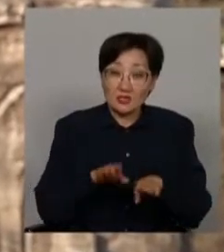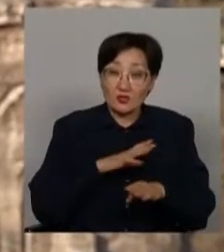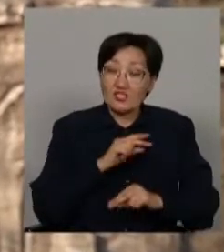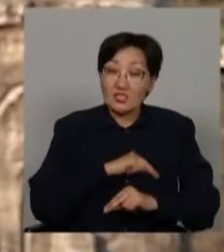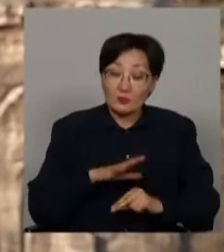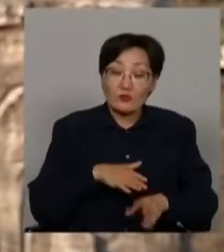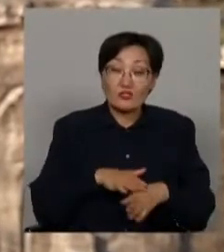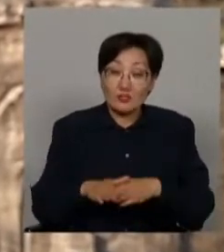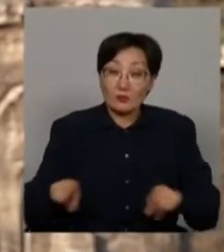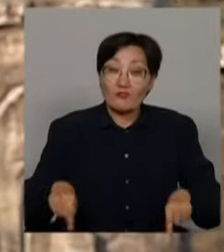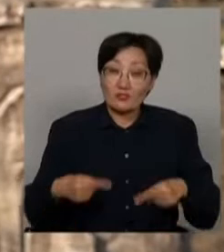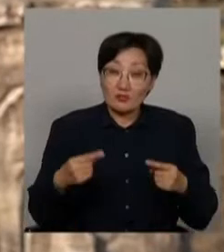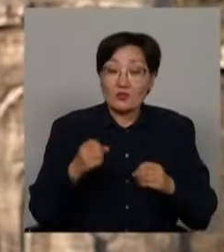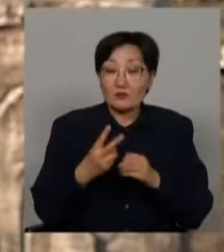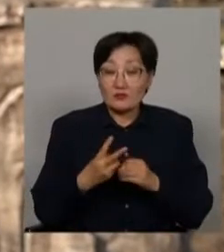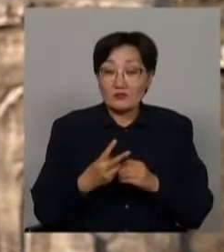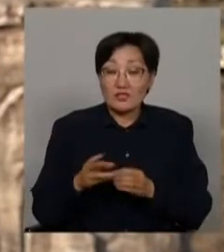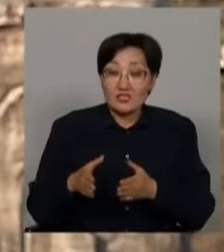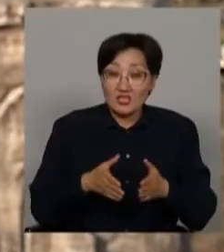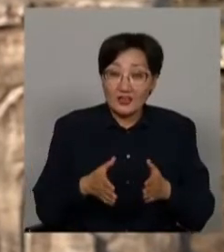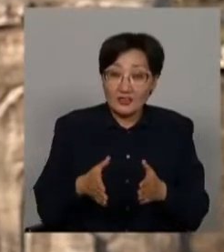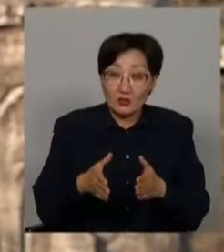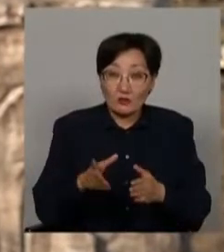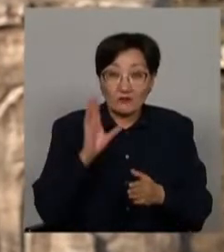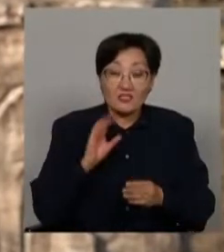работали. Полностью восстанавливаем 12 коллекторов,